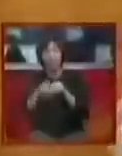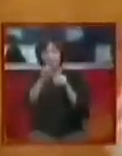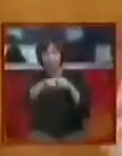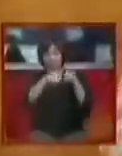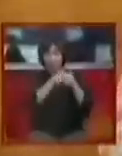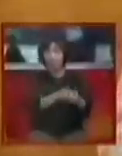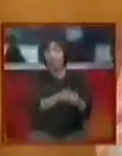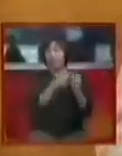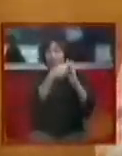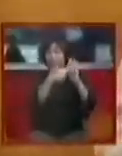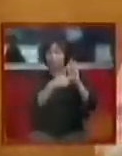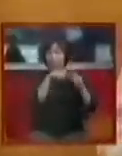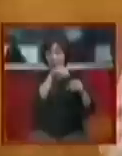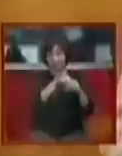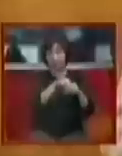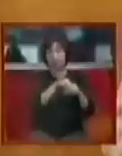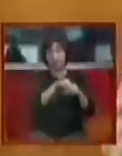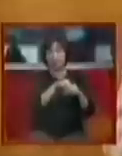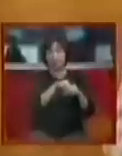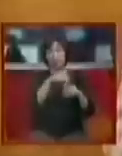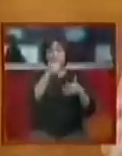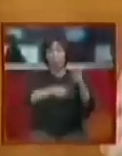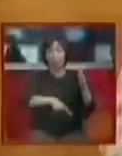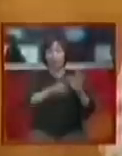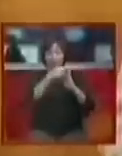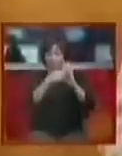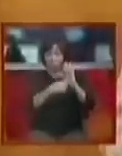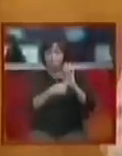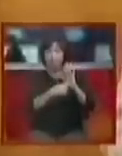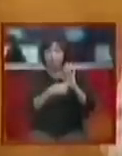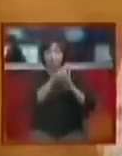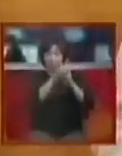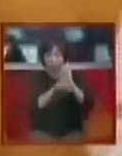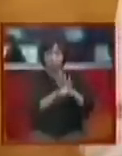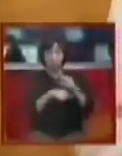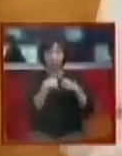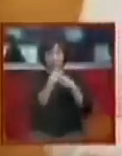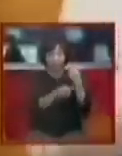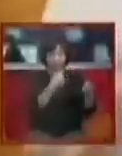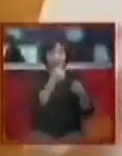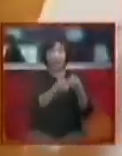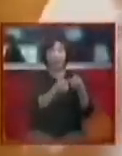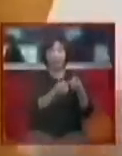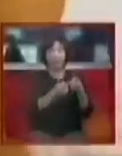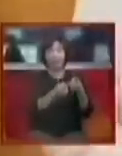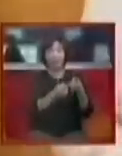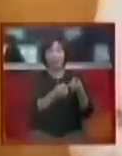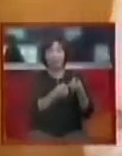sa batas, ang atas ng taong bayan at